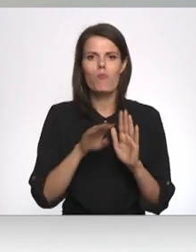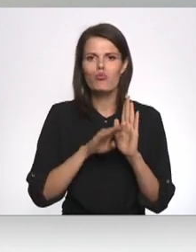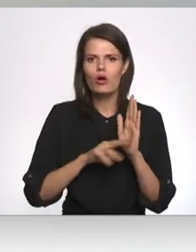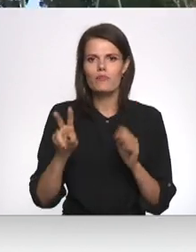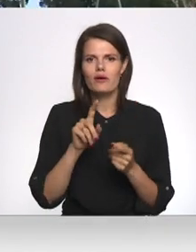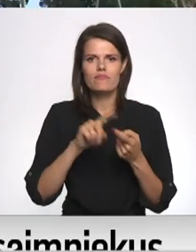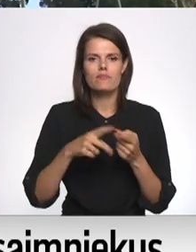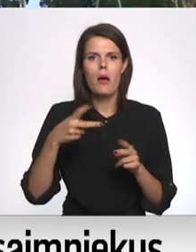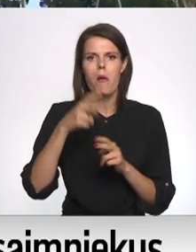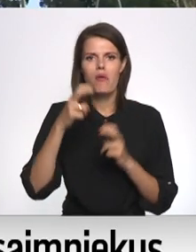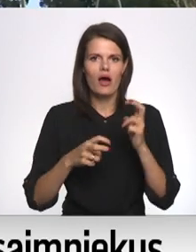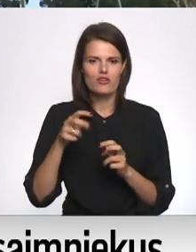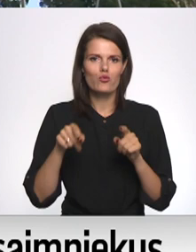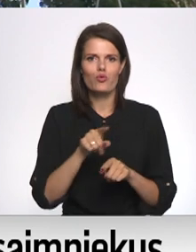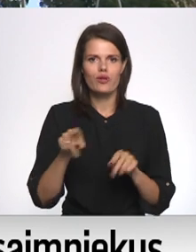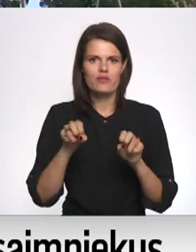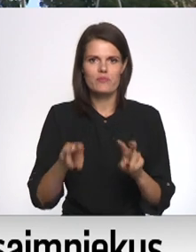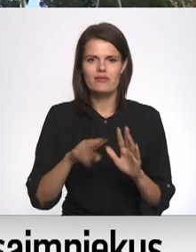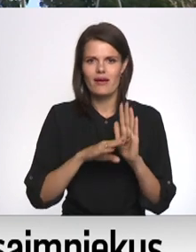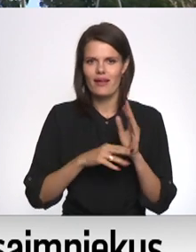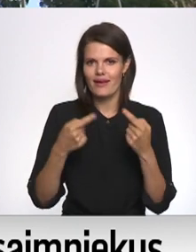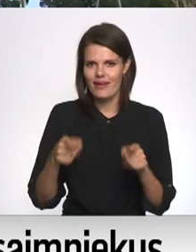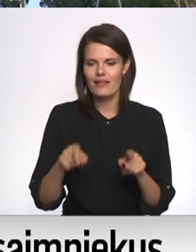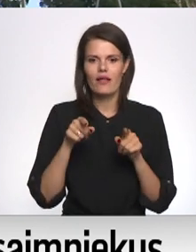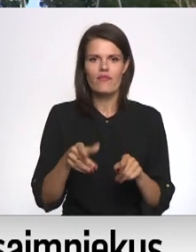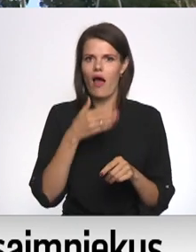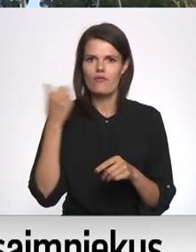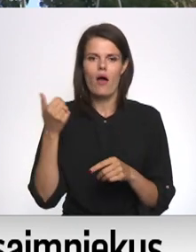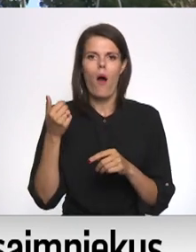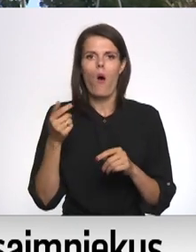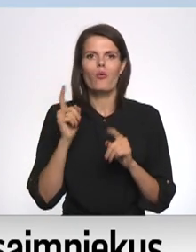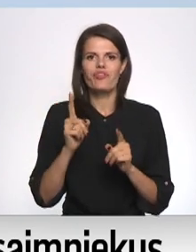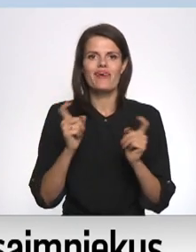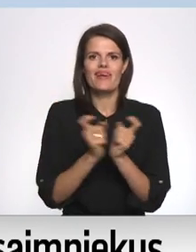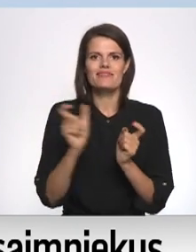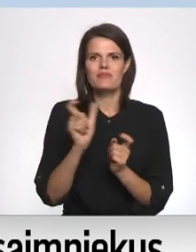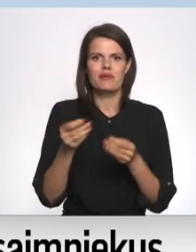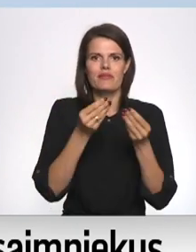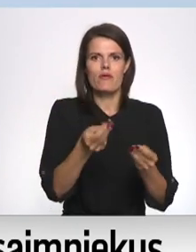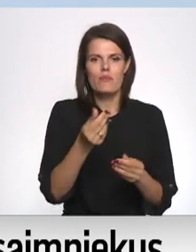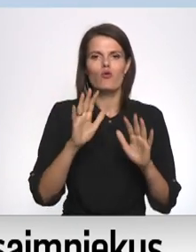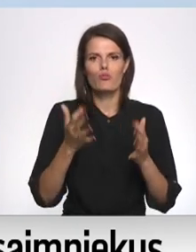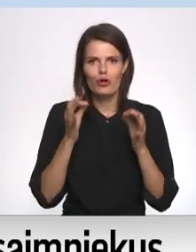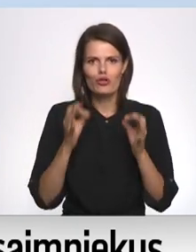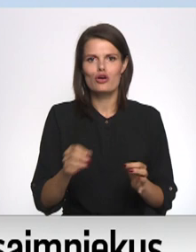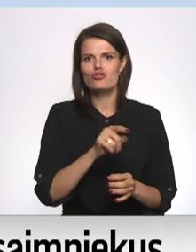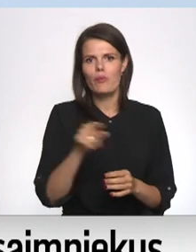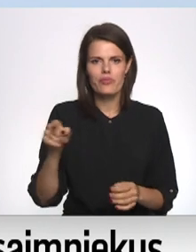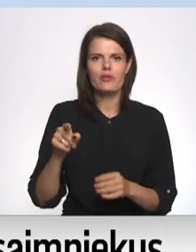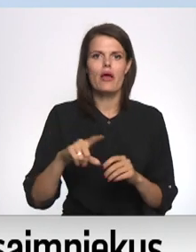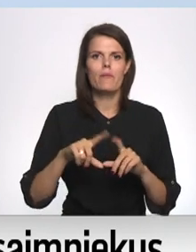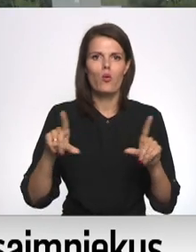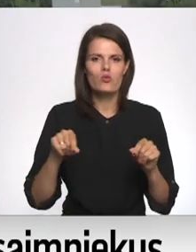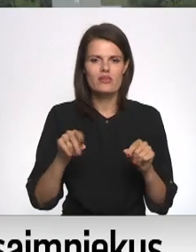uz pārstrādi, tam ir noteikti kriteriji. Tā nav helikoptera nauda, tas ir tiešām uzņēmumiem, kuri ir cietuši no šīm